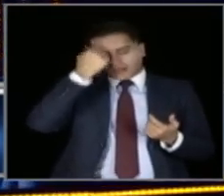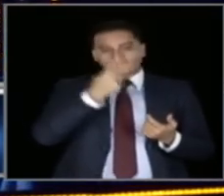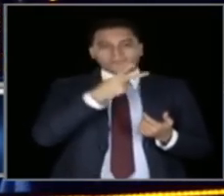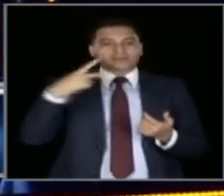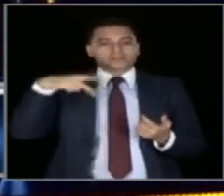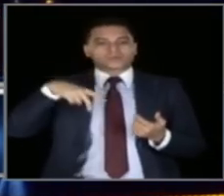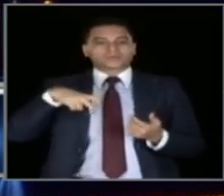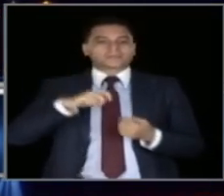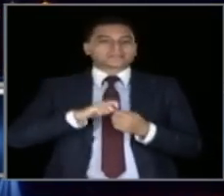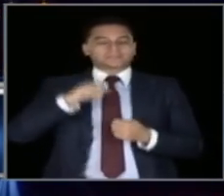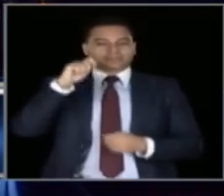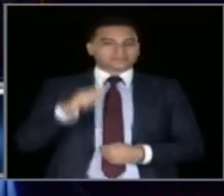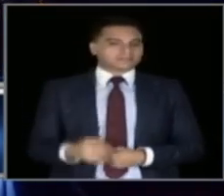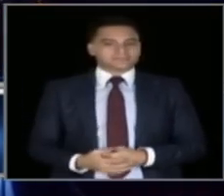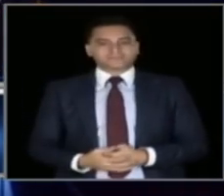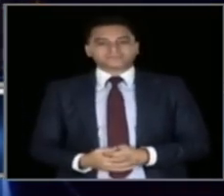3280 متر.